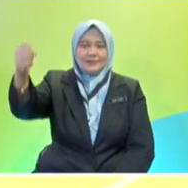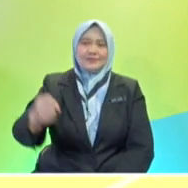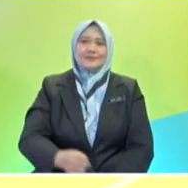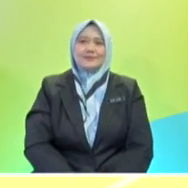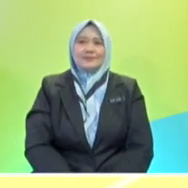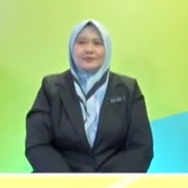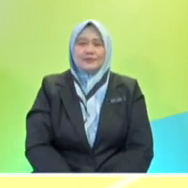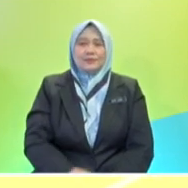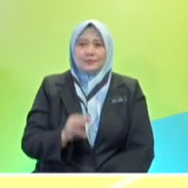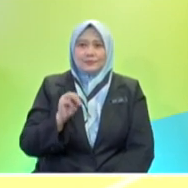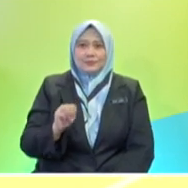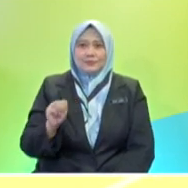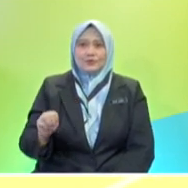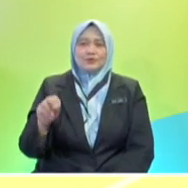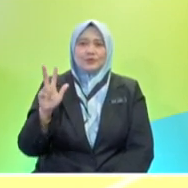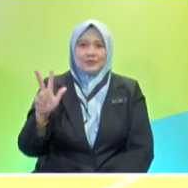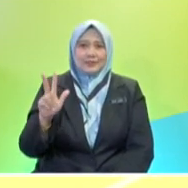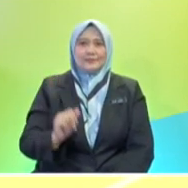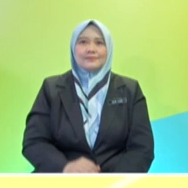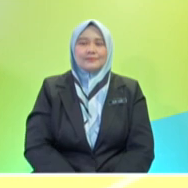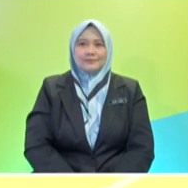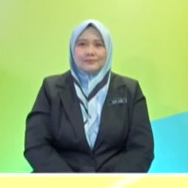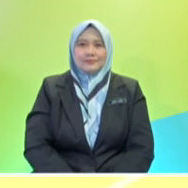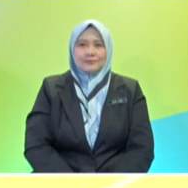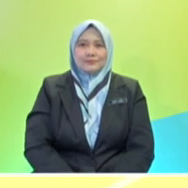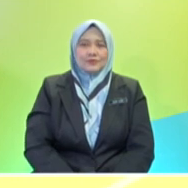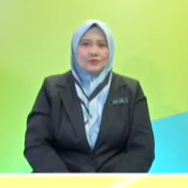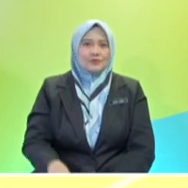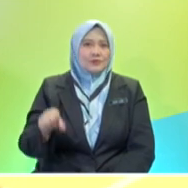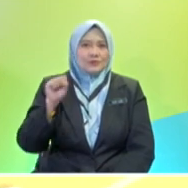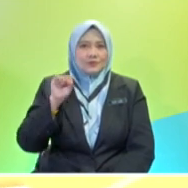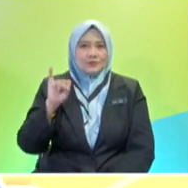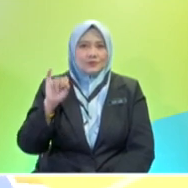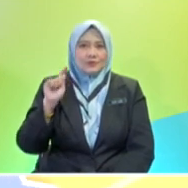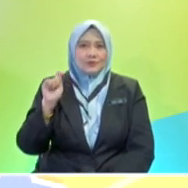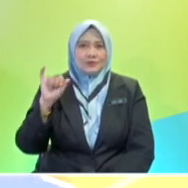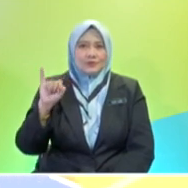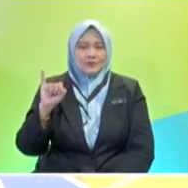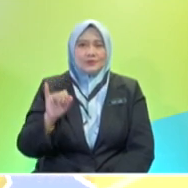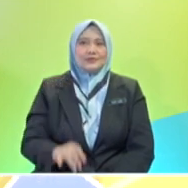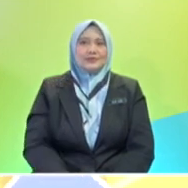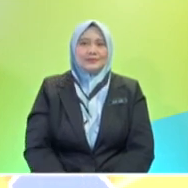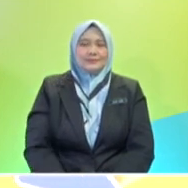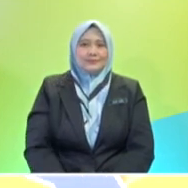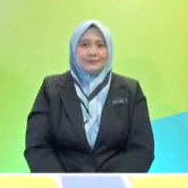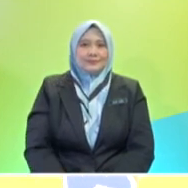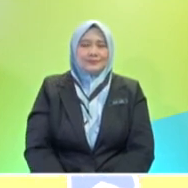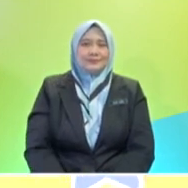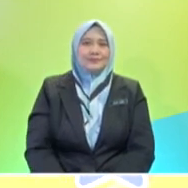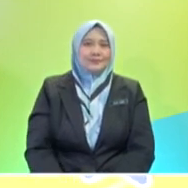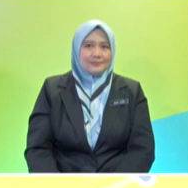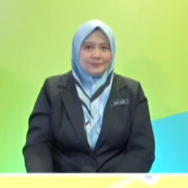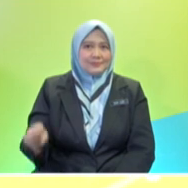Dayan. Murid yang ketiga, cikgu tampilkan Siti Nur Umairah binti Saiful Bahri. Hai